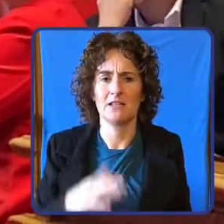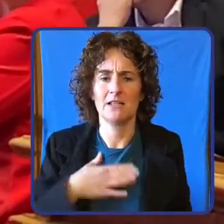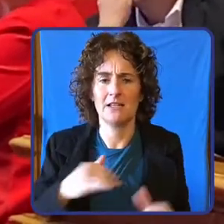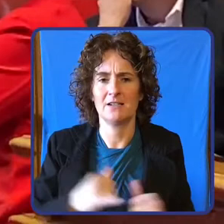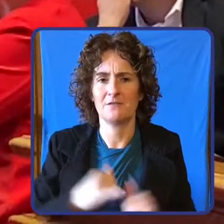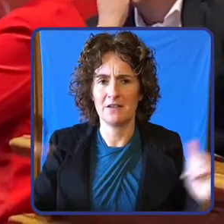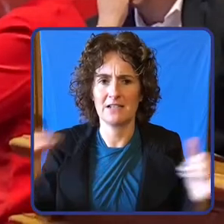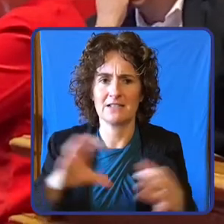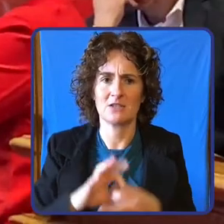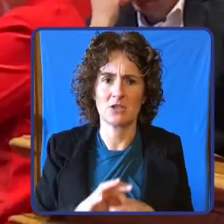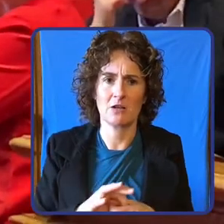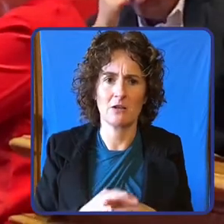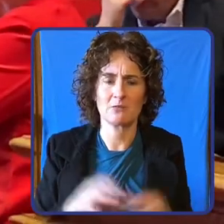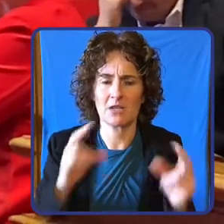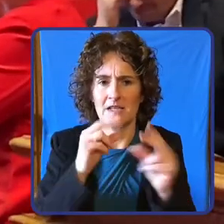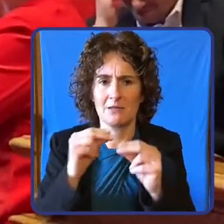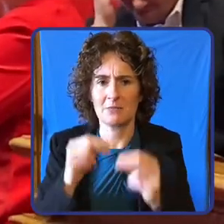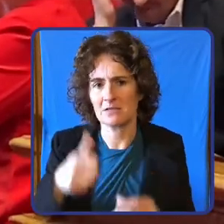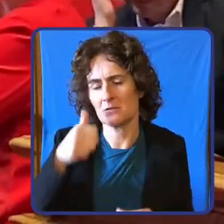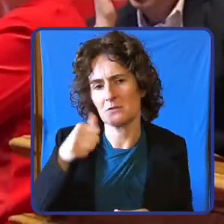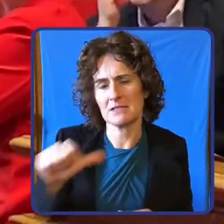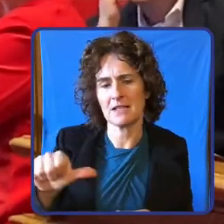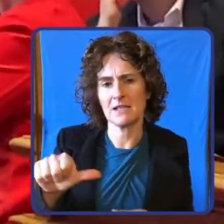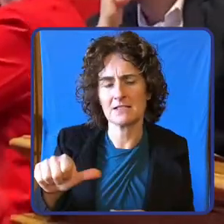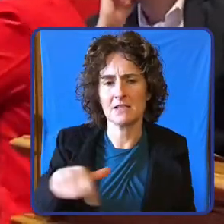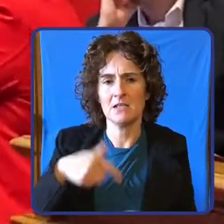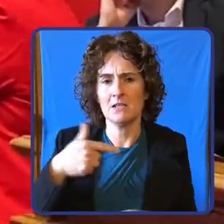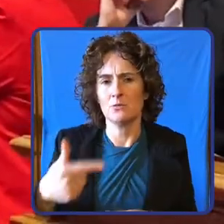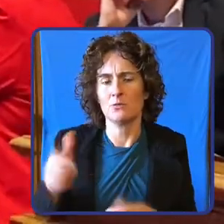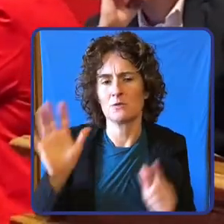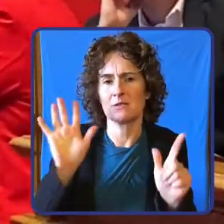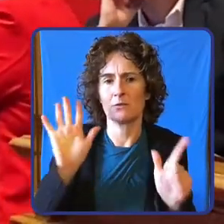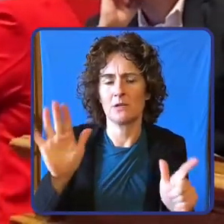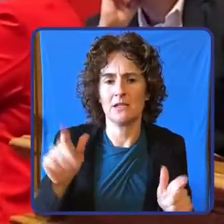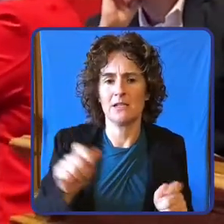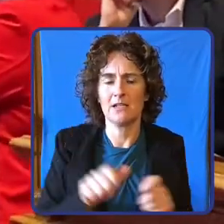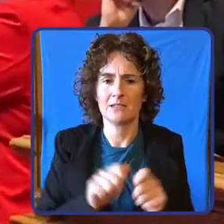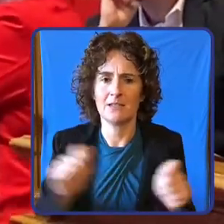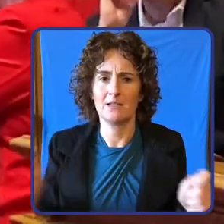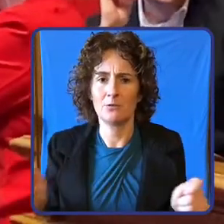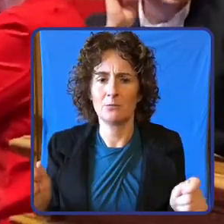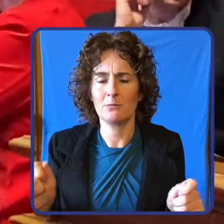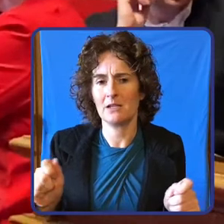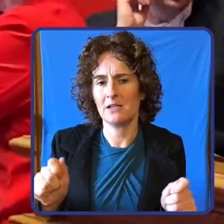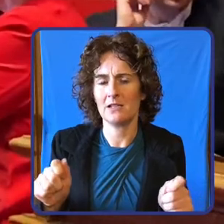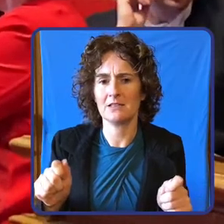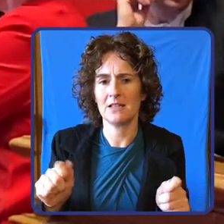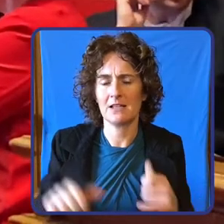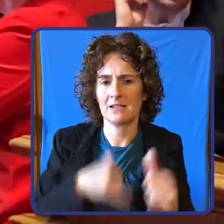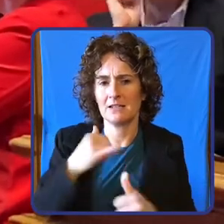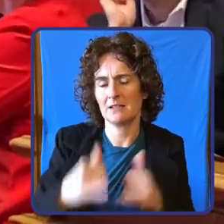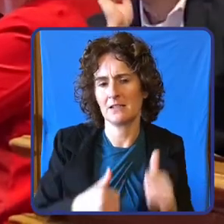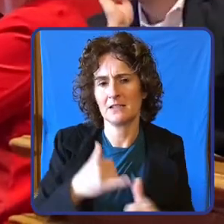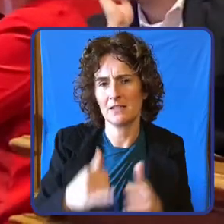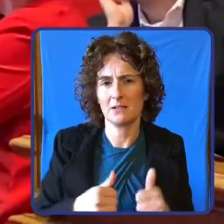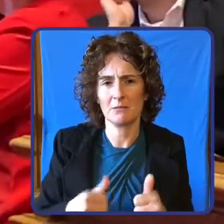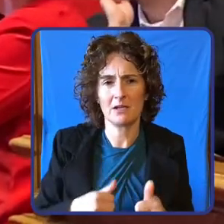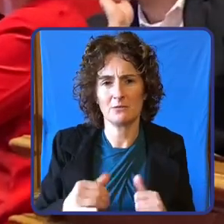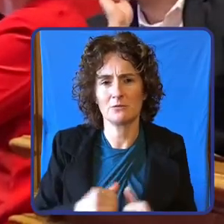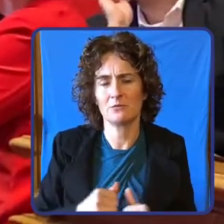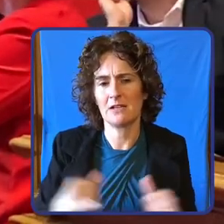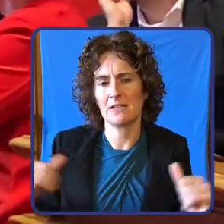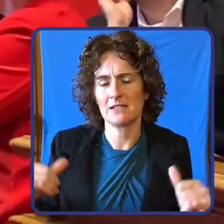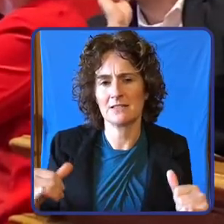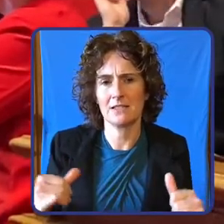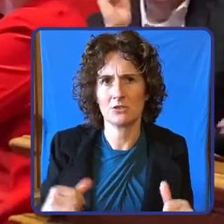kapcsán most nem esett szó a 117 km kerékpárút tervezéséről, megvalósításáról. Ugye a kommunikációból azt olvasom ki, hogy